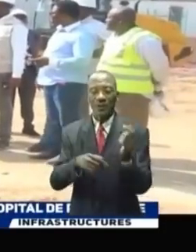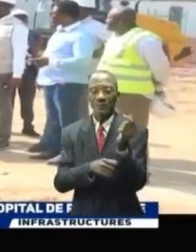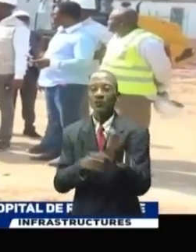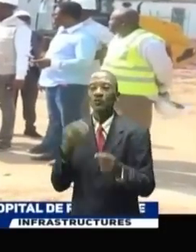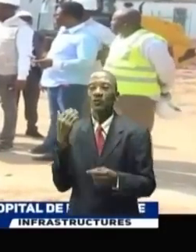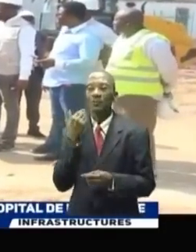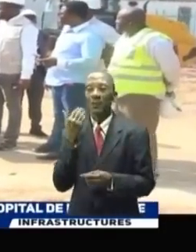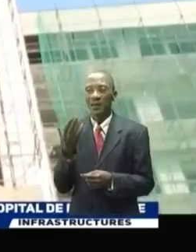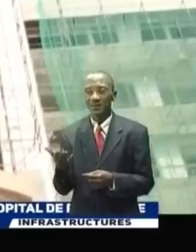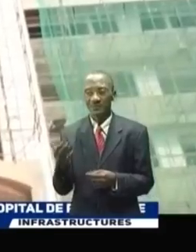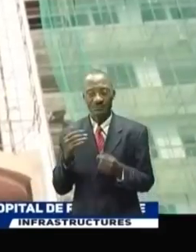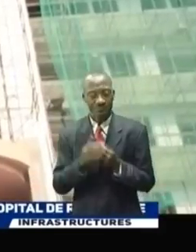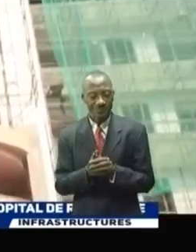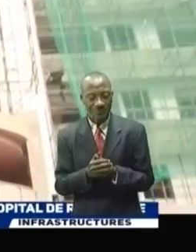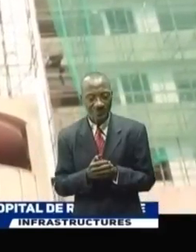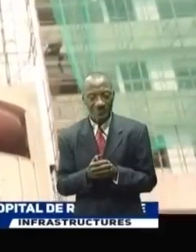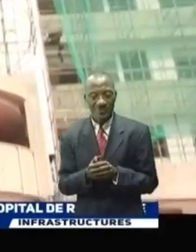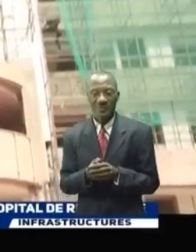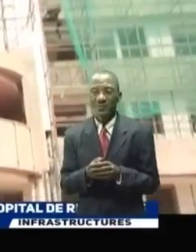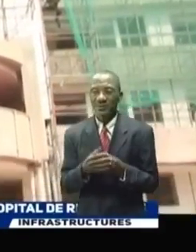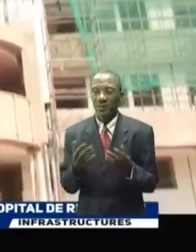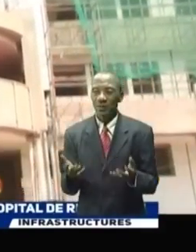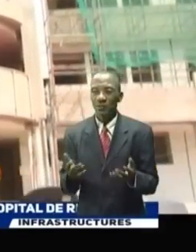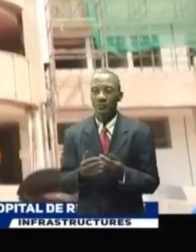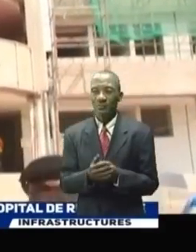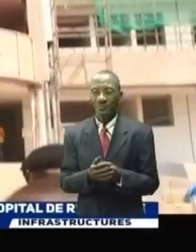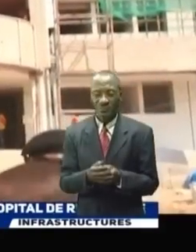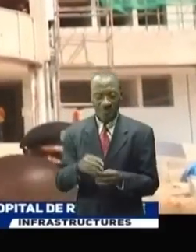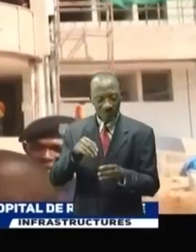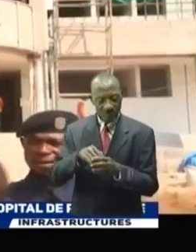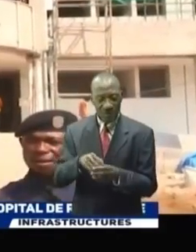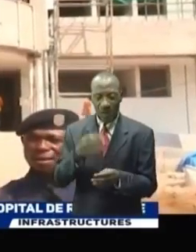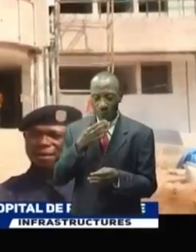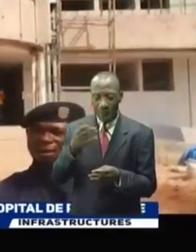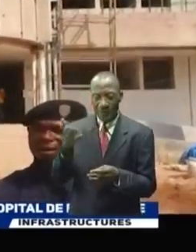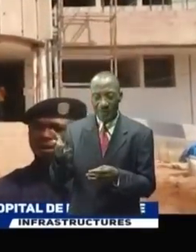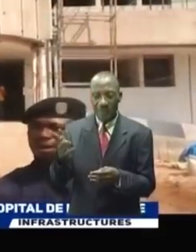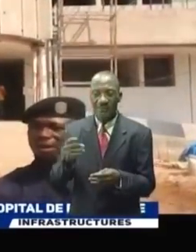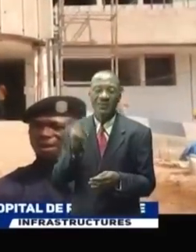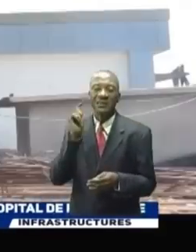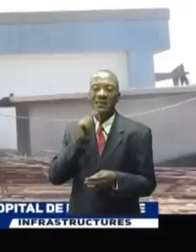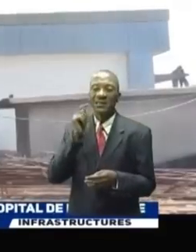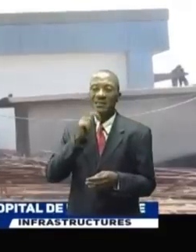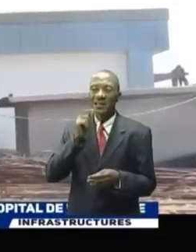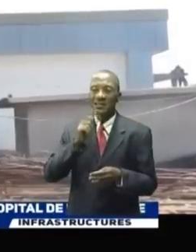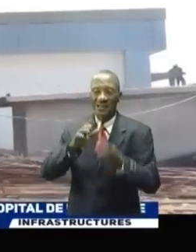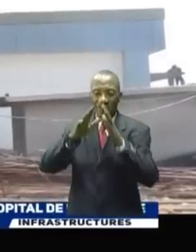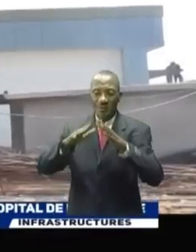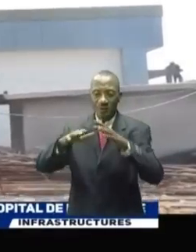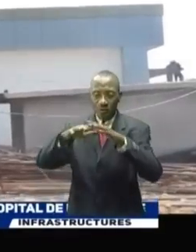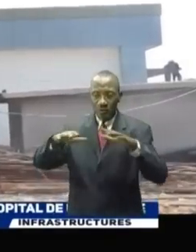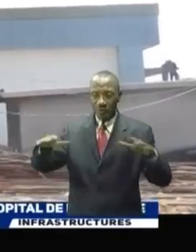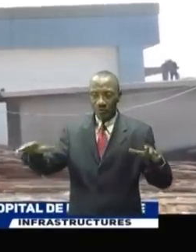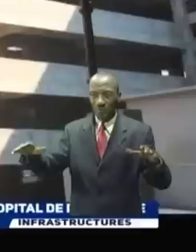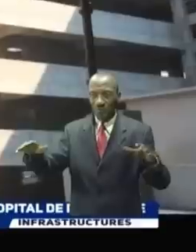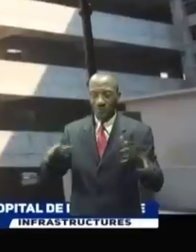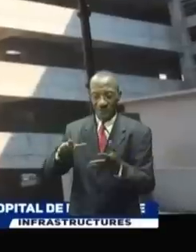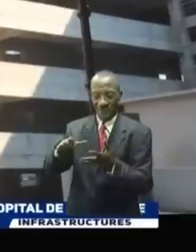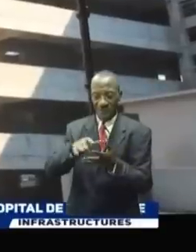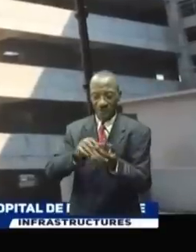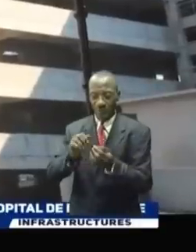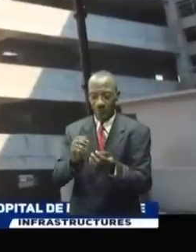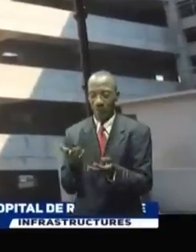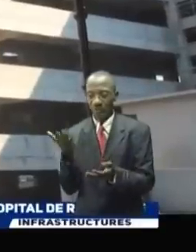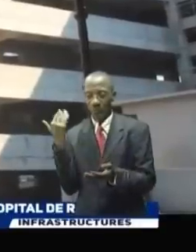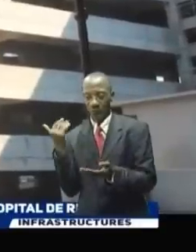standard international grâce à la vision du chef de l'État avec le programme de développement local de 145 territoires,